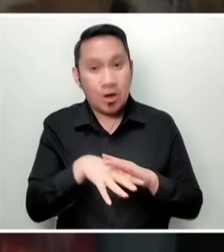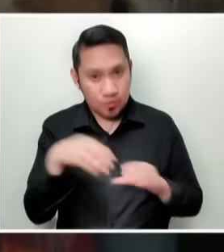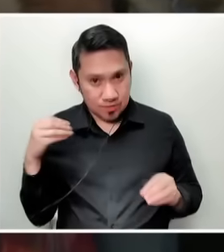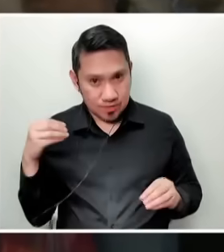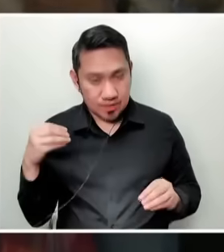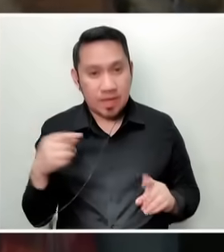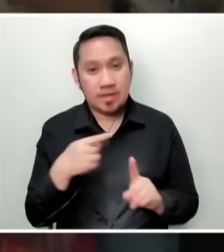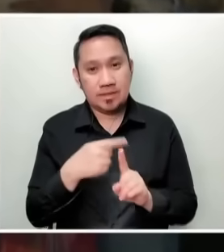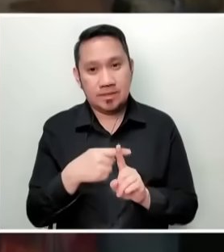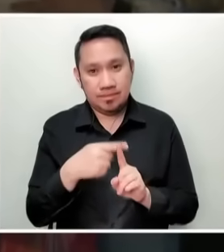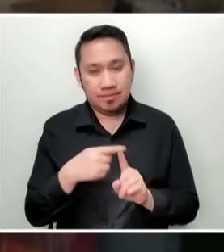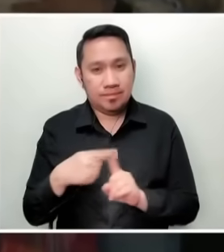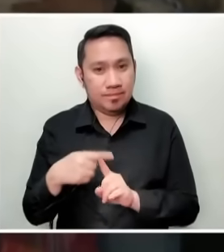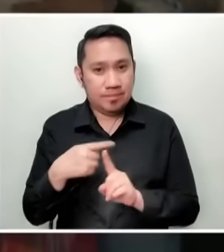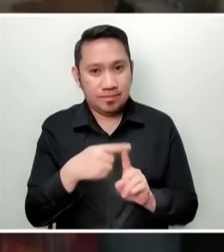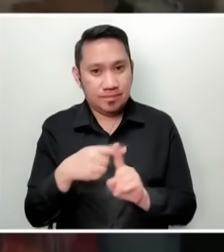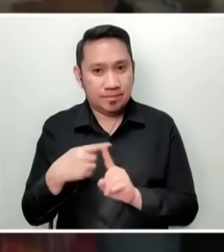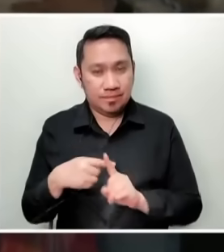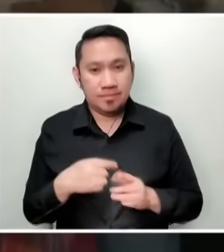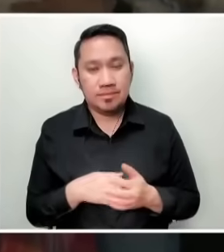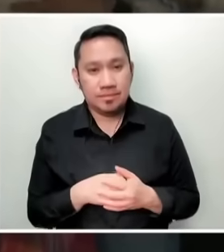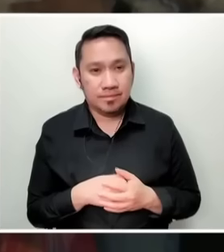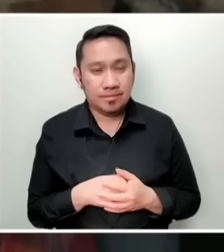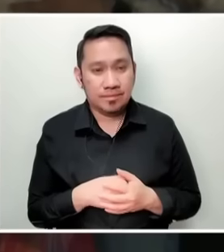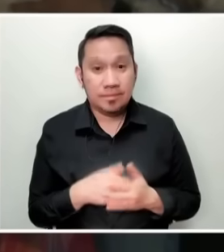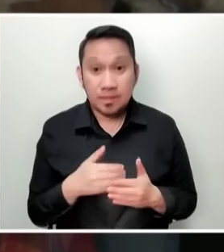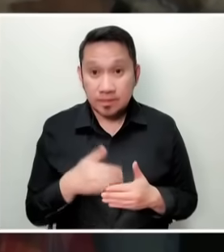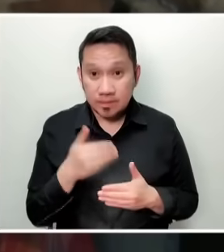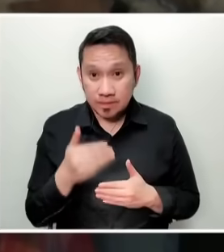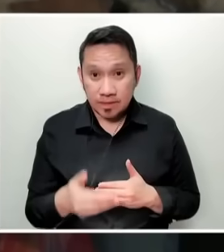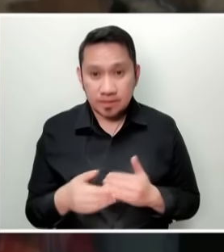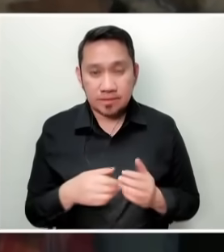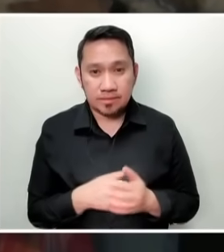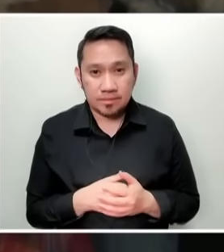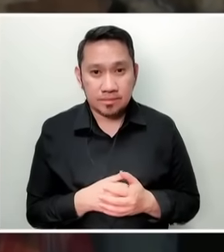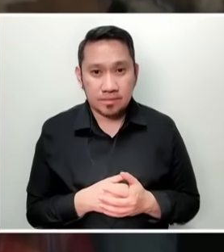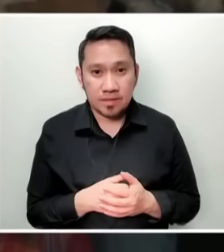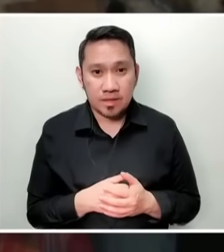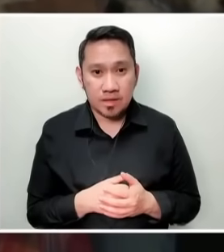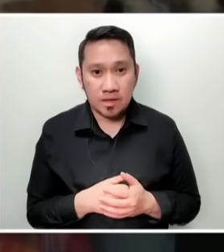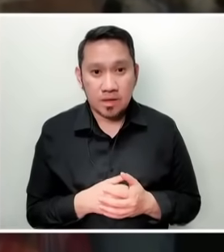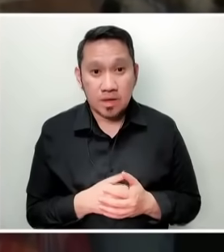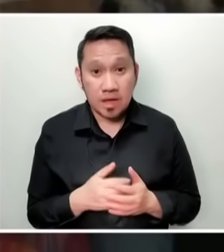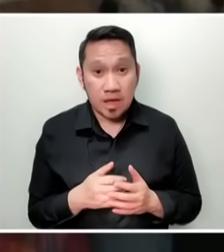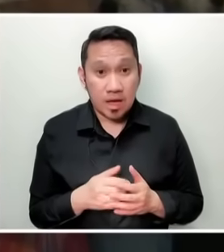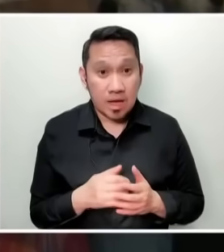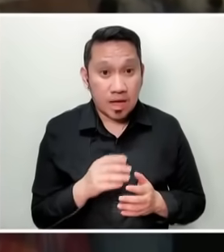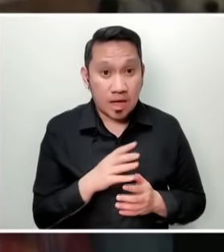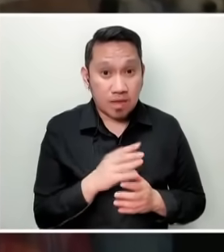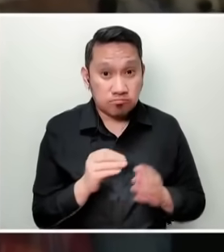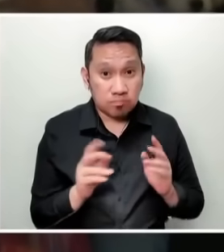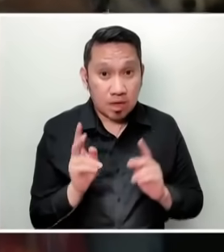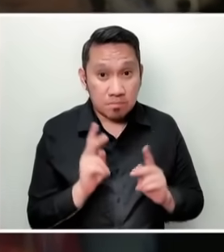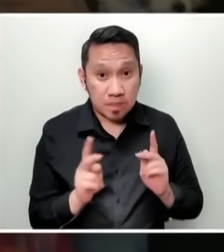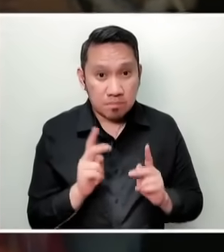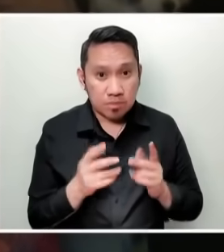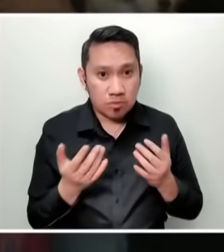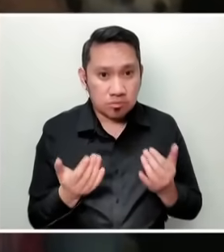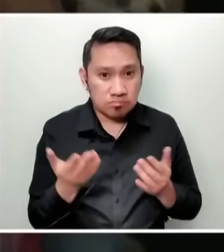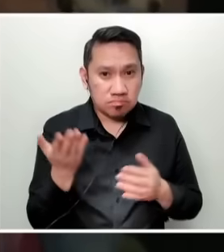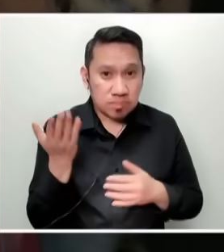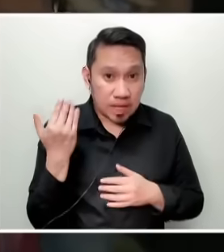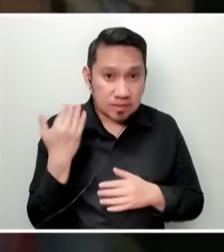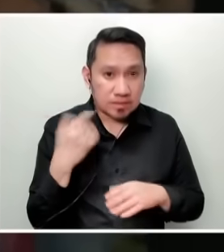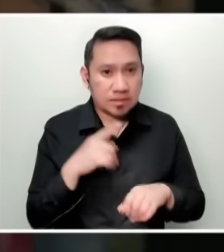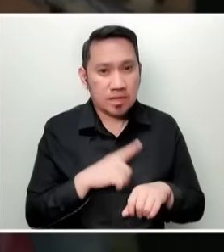ng sementeryo. Samantala, kasabay po mo ng paglabas ng mga tao nitong mga nakaraang